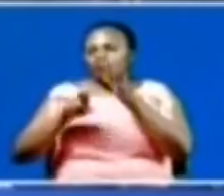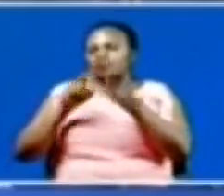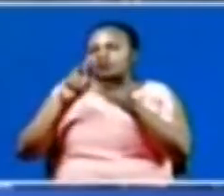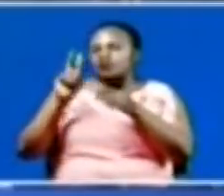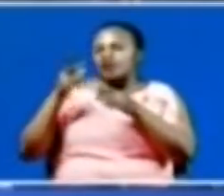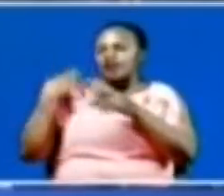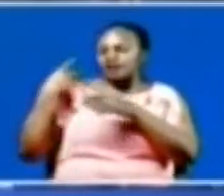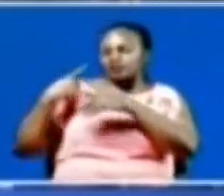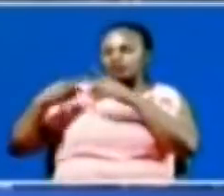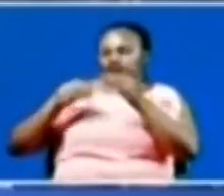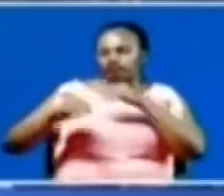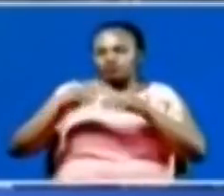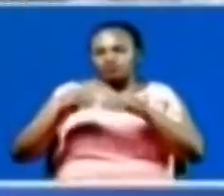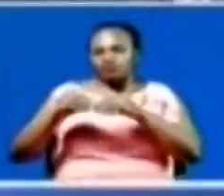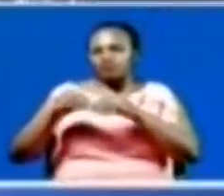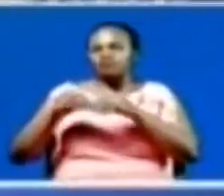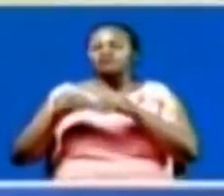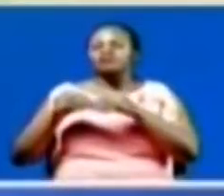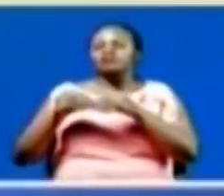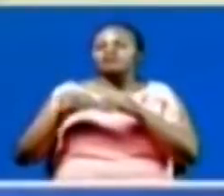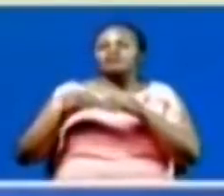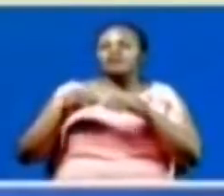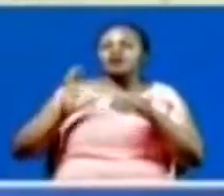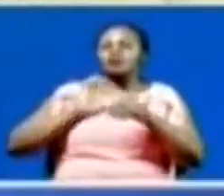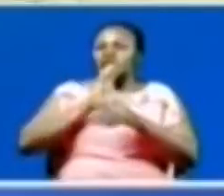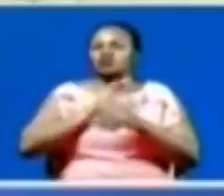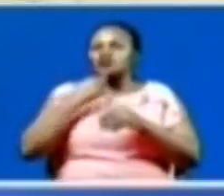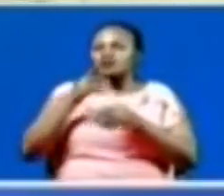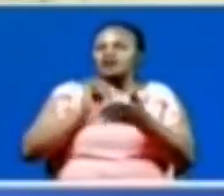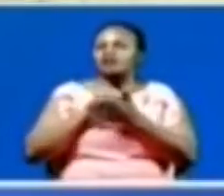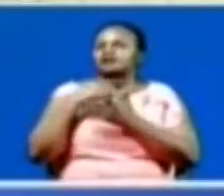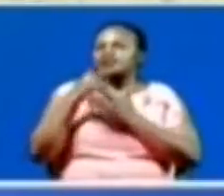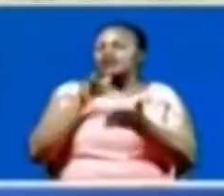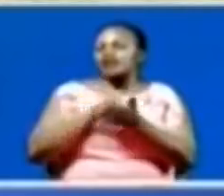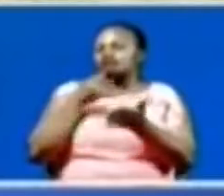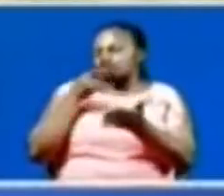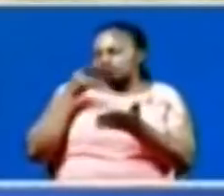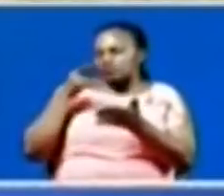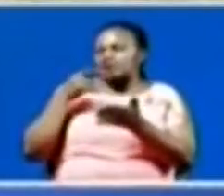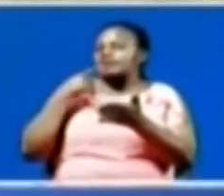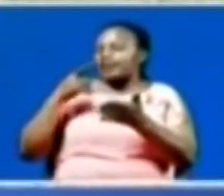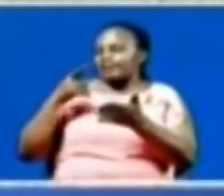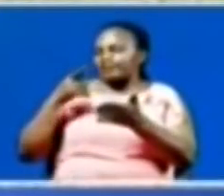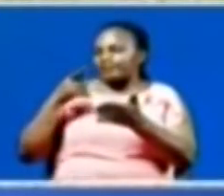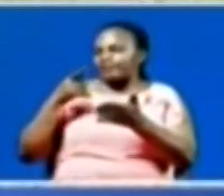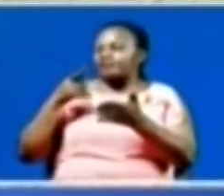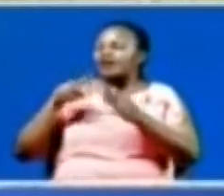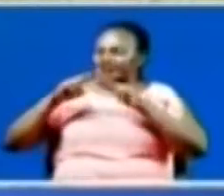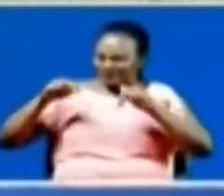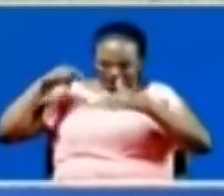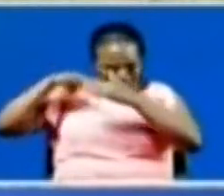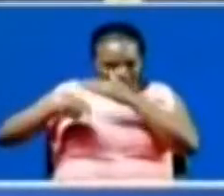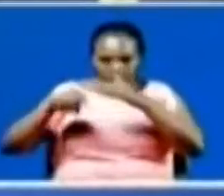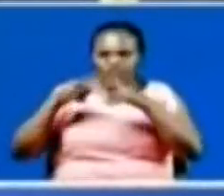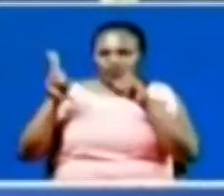wa mwaka jana. Kamishna mkuu wa Mombasa Evan Sachoki alithibitisha kisa hicho na kusema kuwa uchunguzi